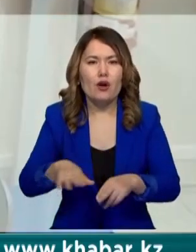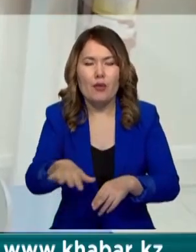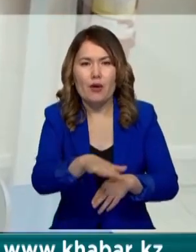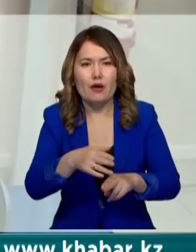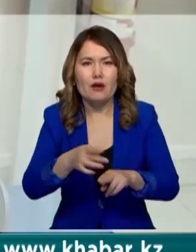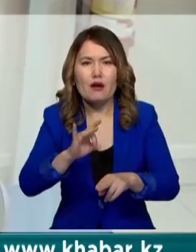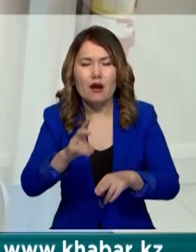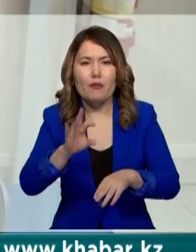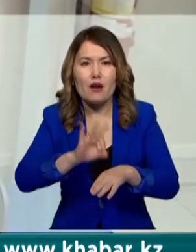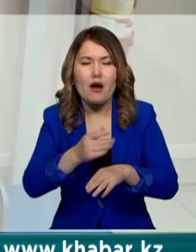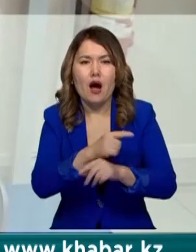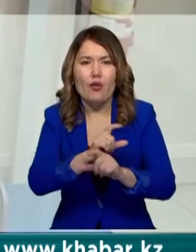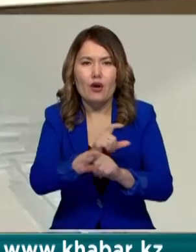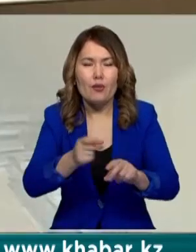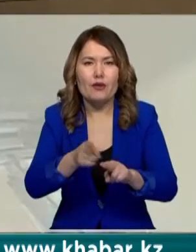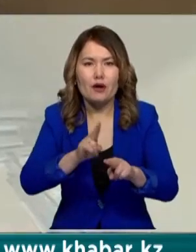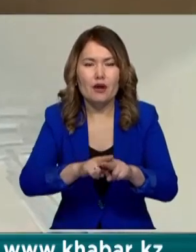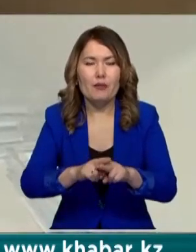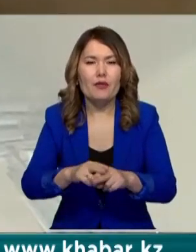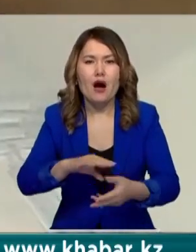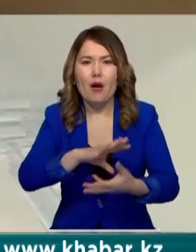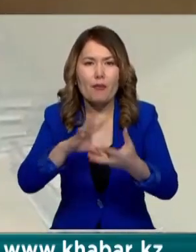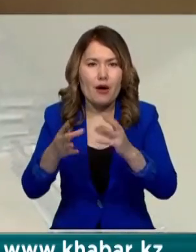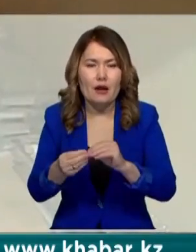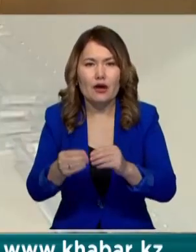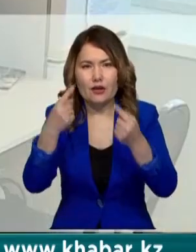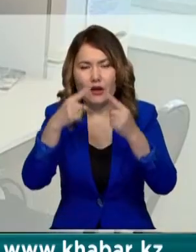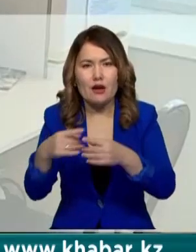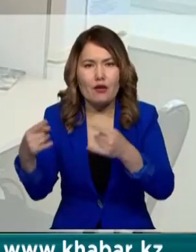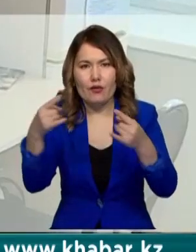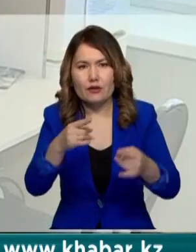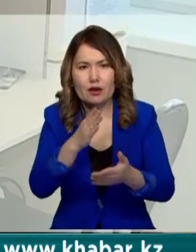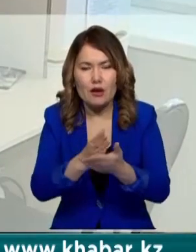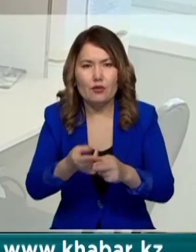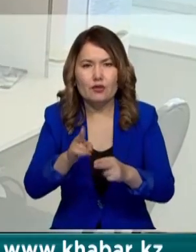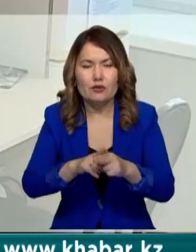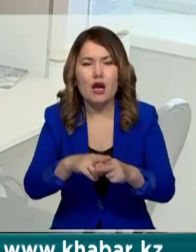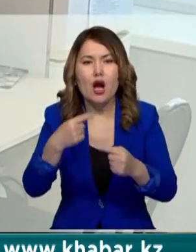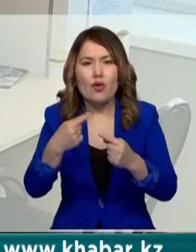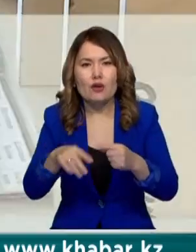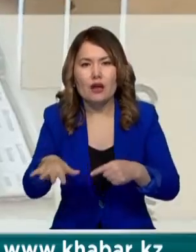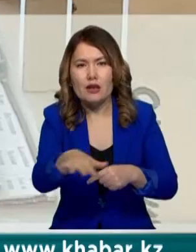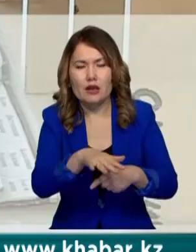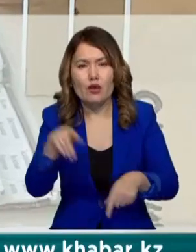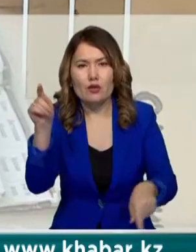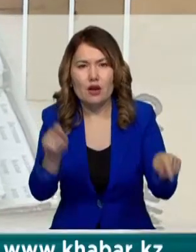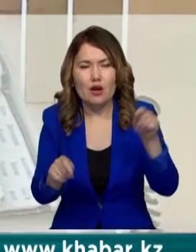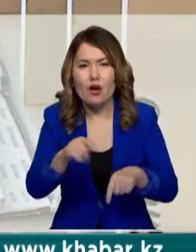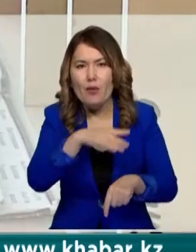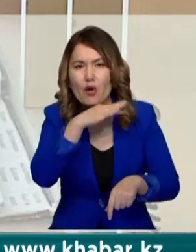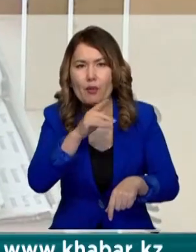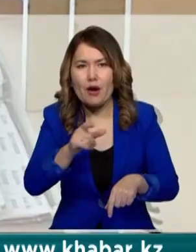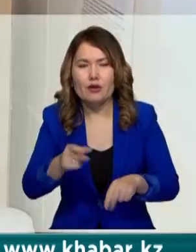бейінді онкологиялық аурухана бүгінде молекулярлық генетикалық сараптама жасау мүмкіндігіне ие. Сондықтан мұнда өзге өңірлерден келушілер